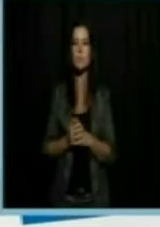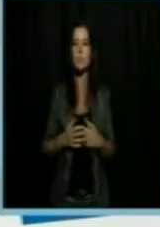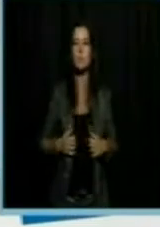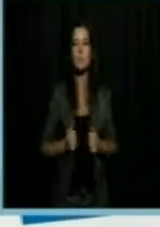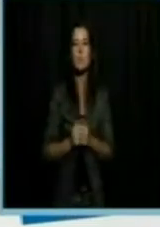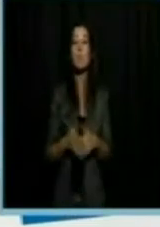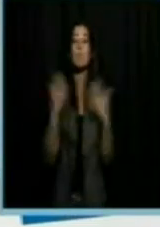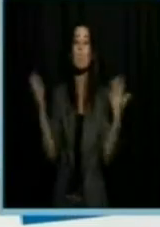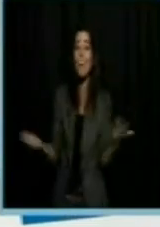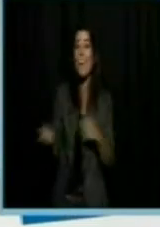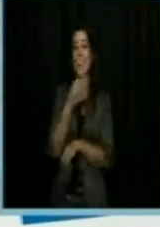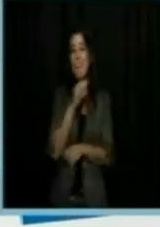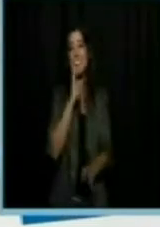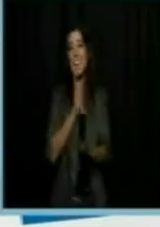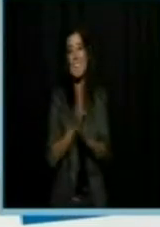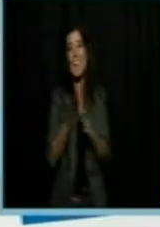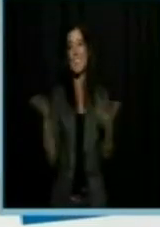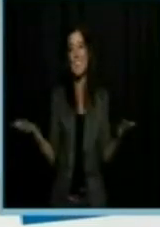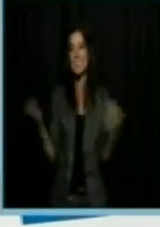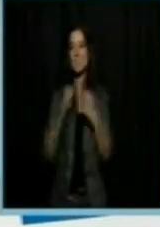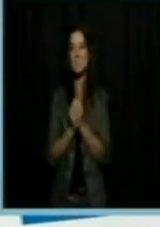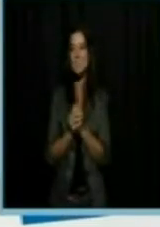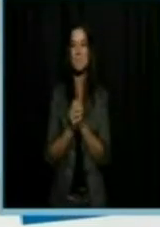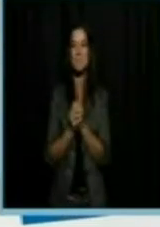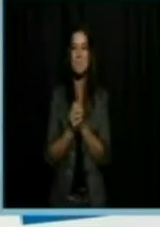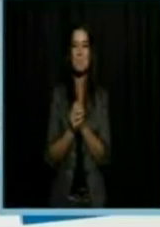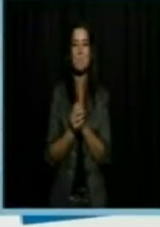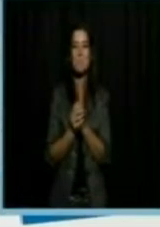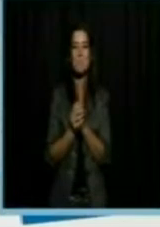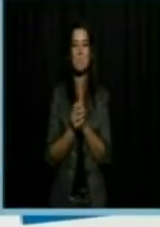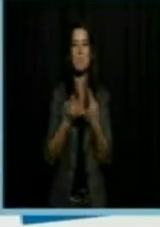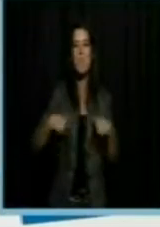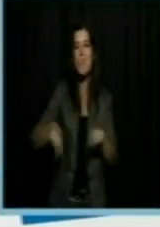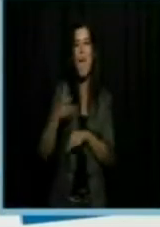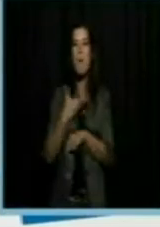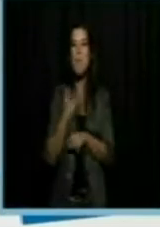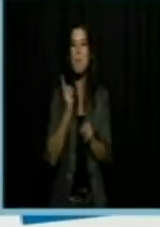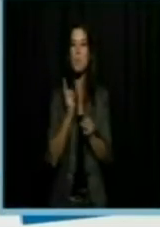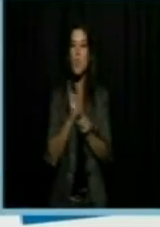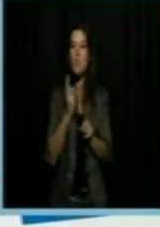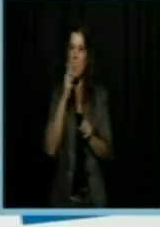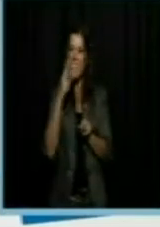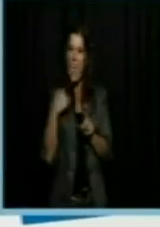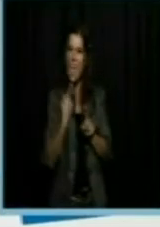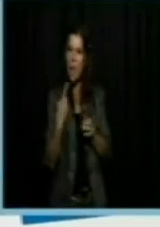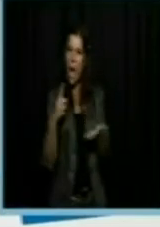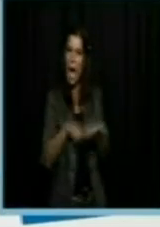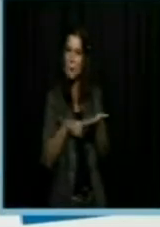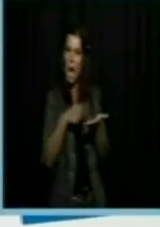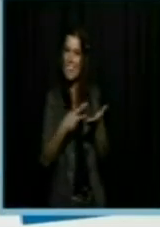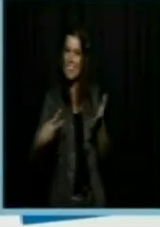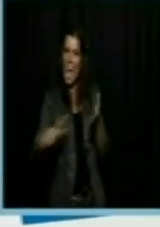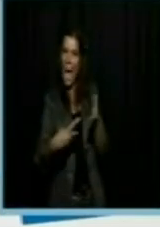Il bello della diretta. Abbiamo dovuto sequestrare l'adattatore per l'iPad a